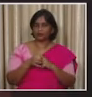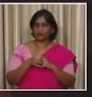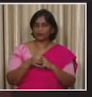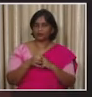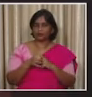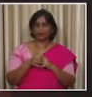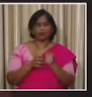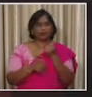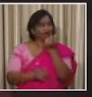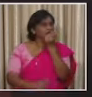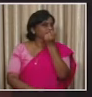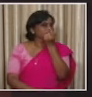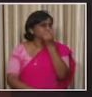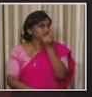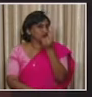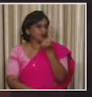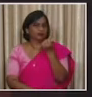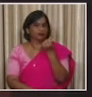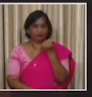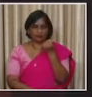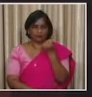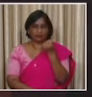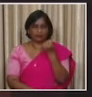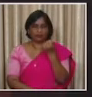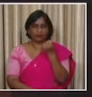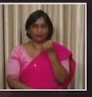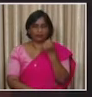එක තඹ සතයක